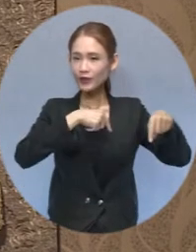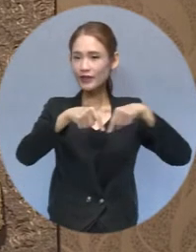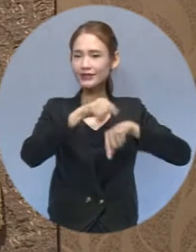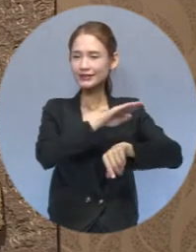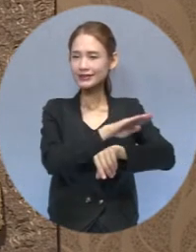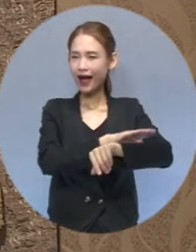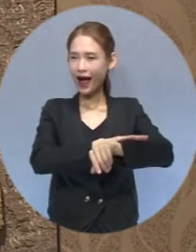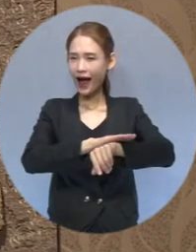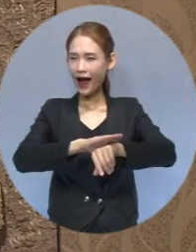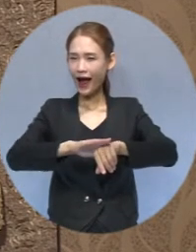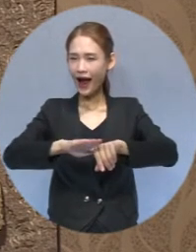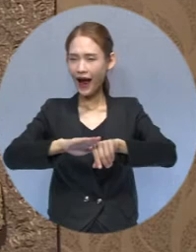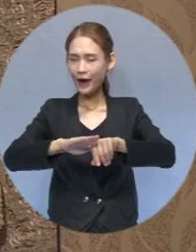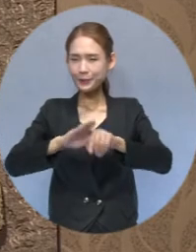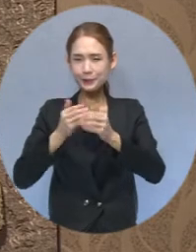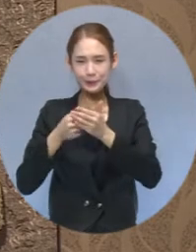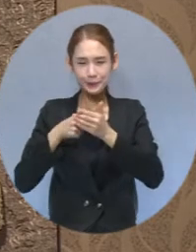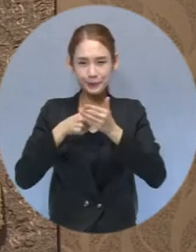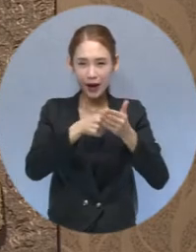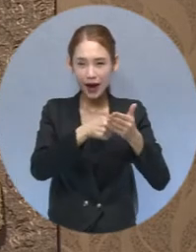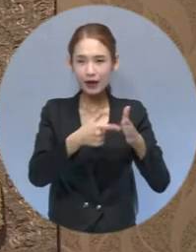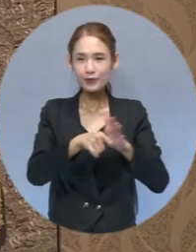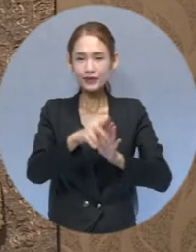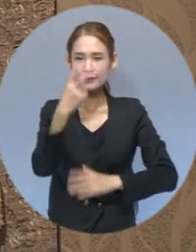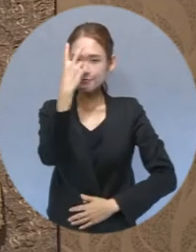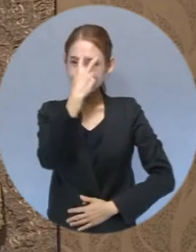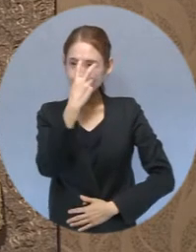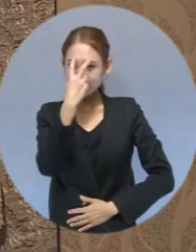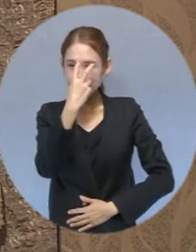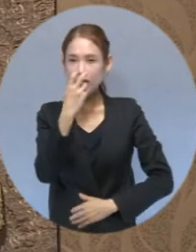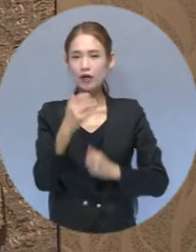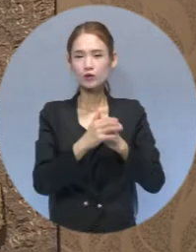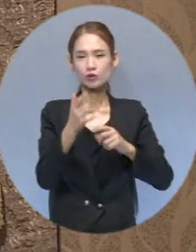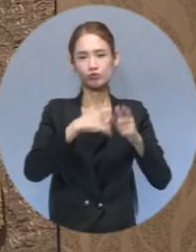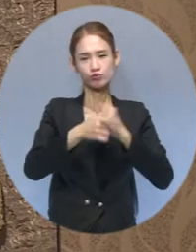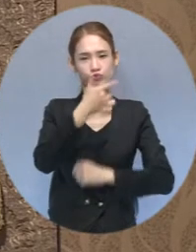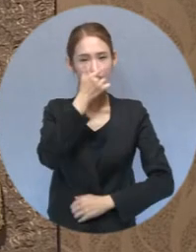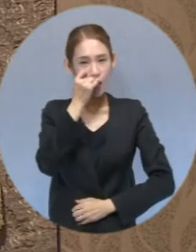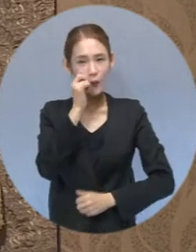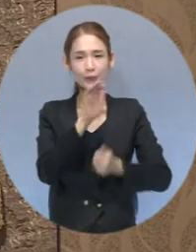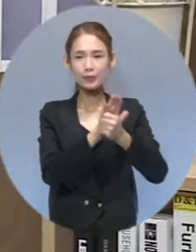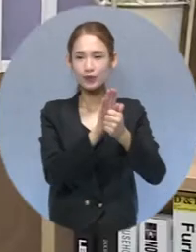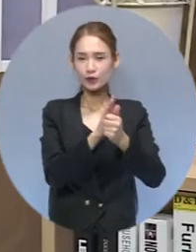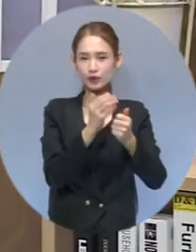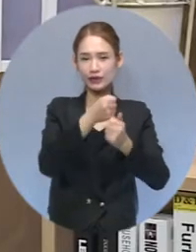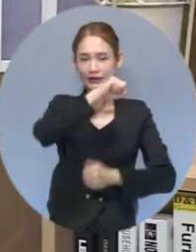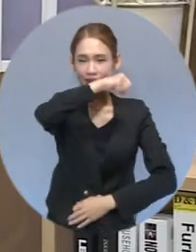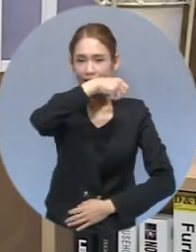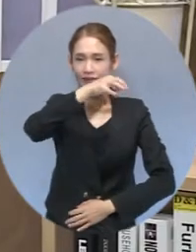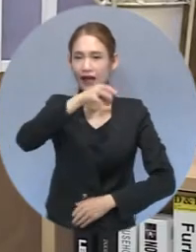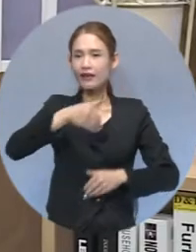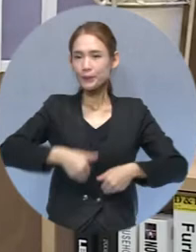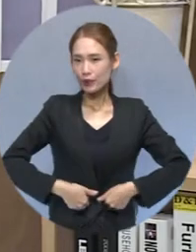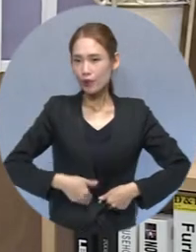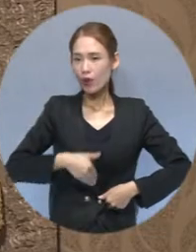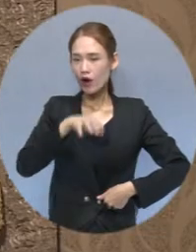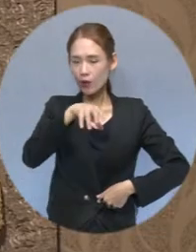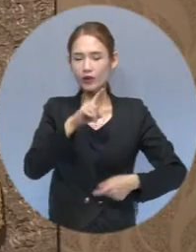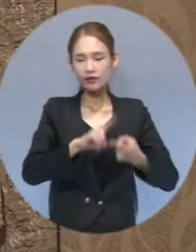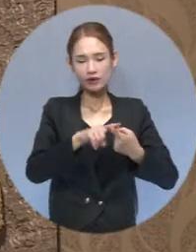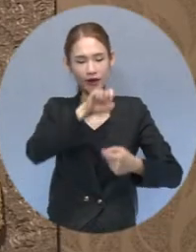수 있도록 저희가 감시하고 또 부족한 부분은 보충하고 또 예산이 필요한 것은 예산을 지원을 하고 그러면서